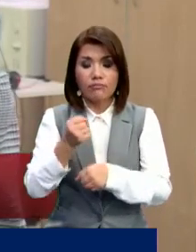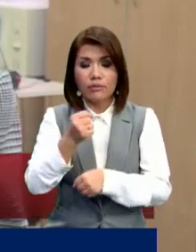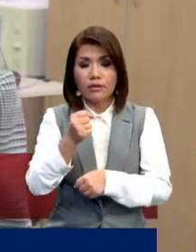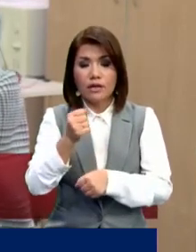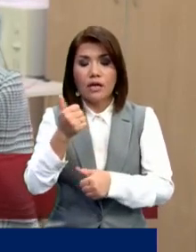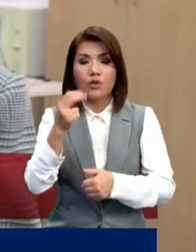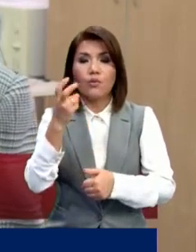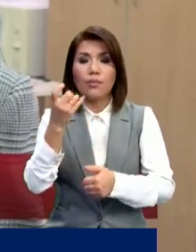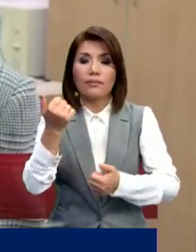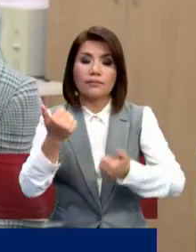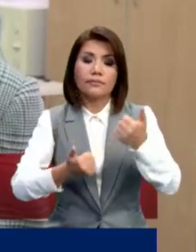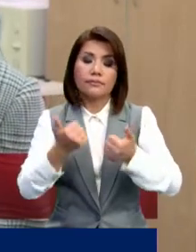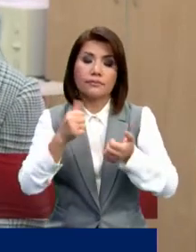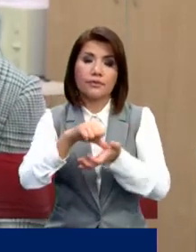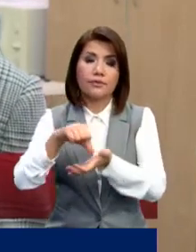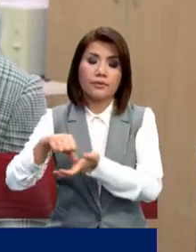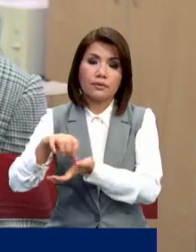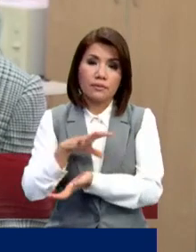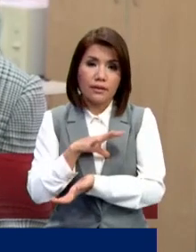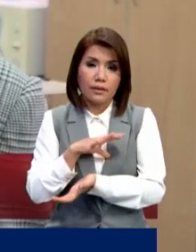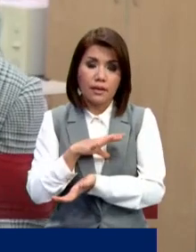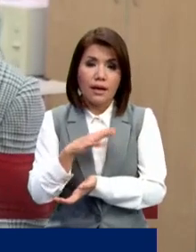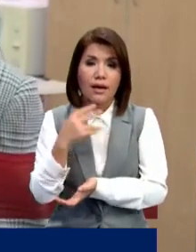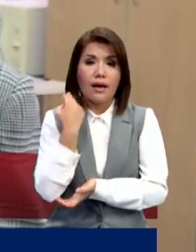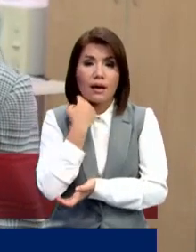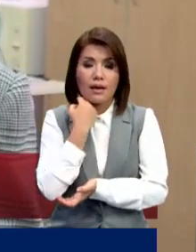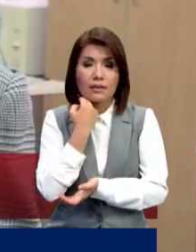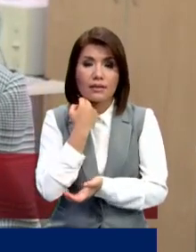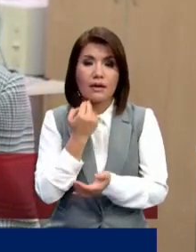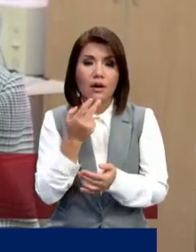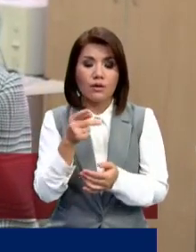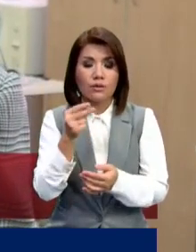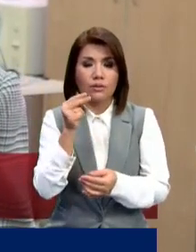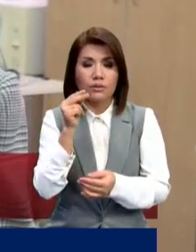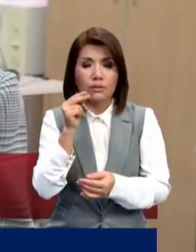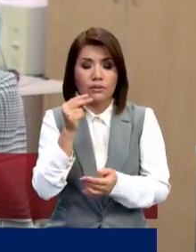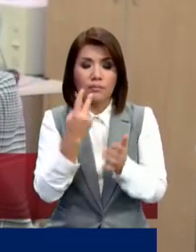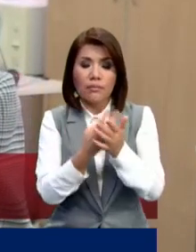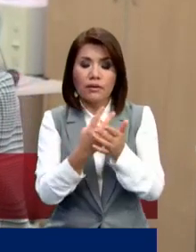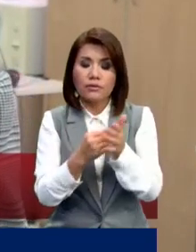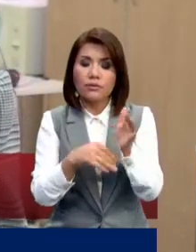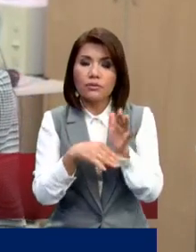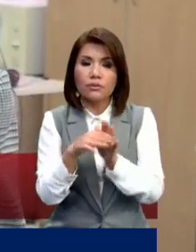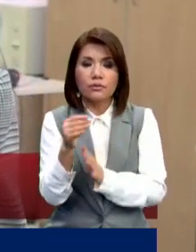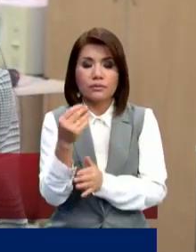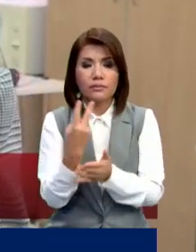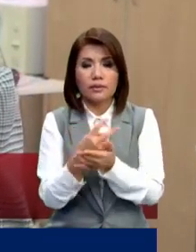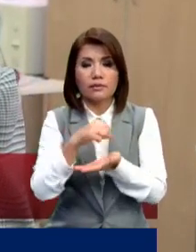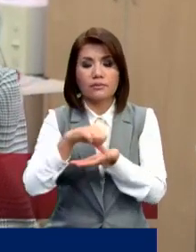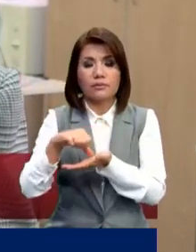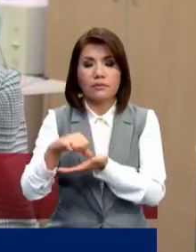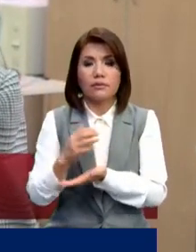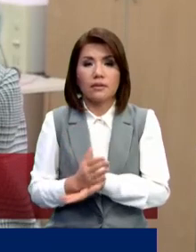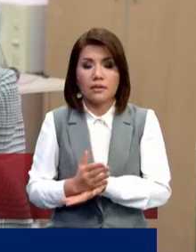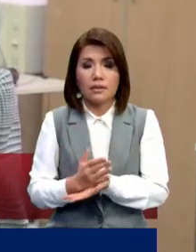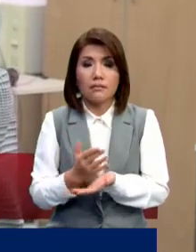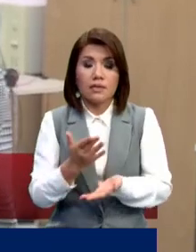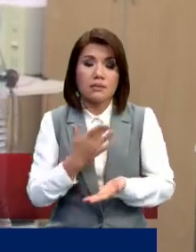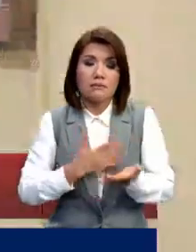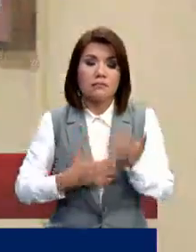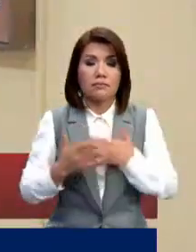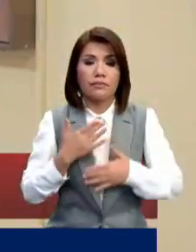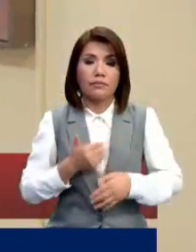келді. Және ағылшын тілі пәнінен өте жақсы көрсеткіштерімен сабаққа қатысып отырады. Біз мақтан